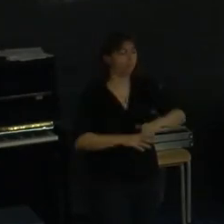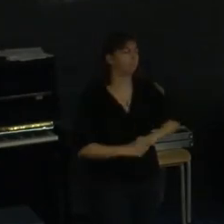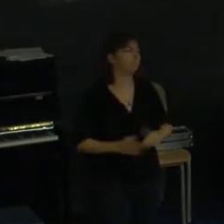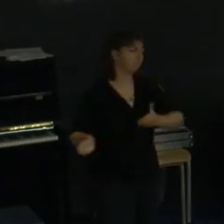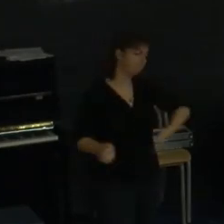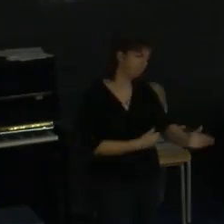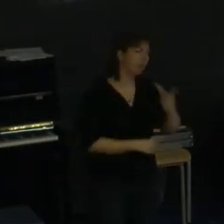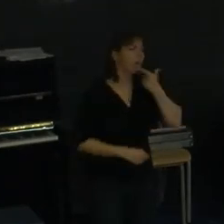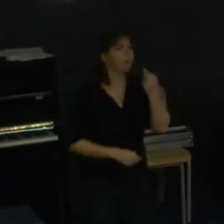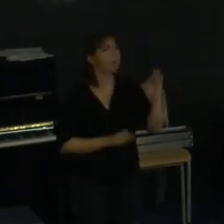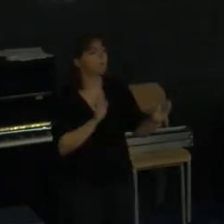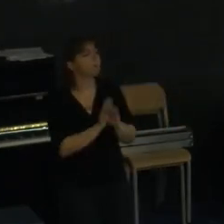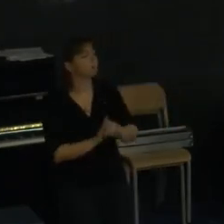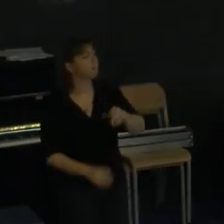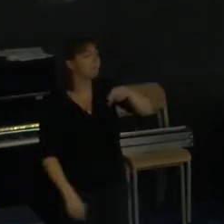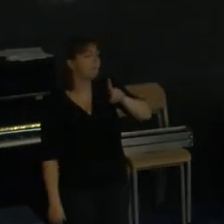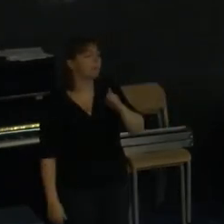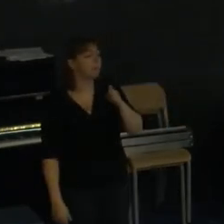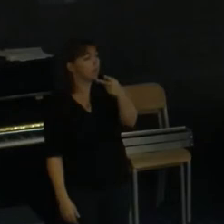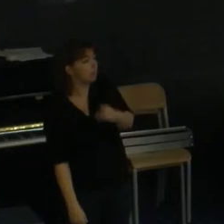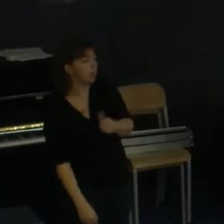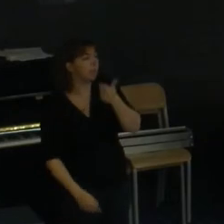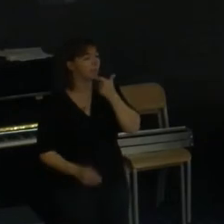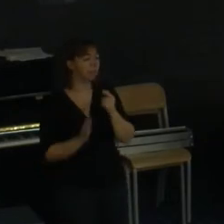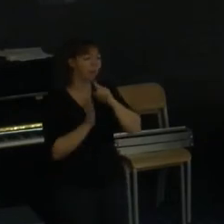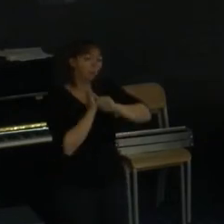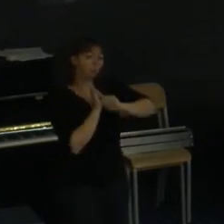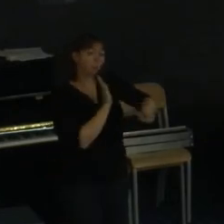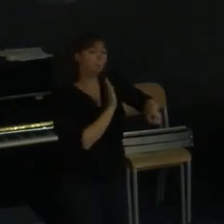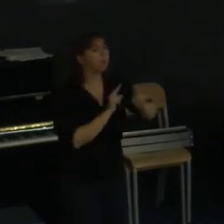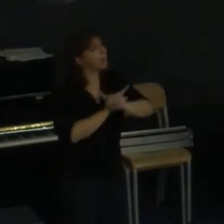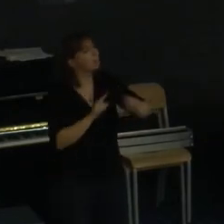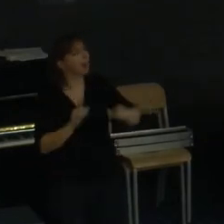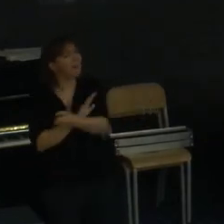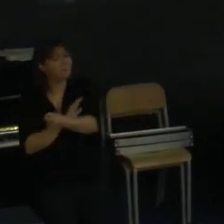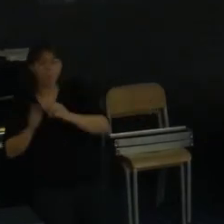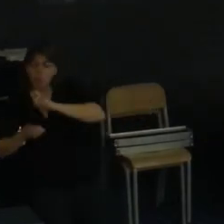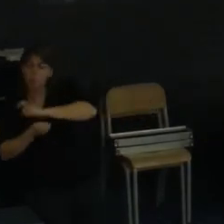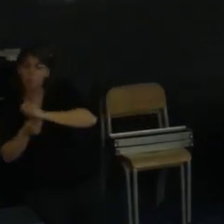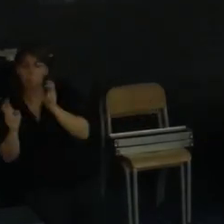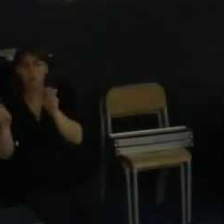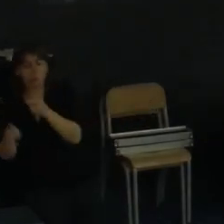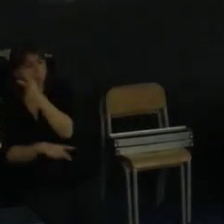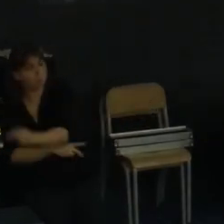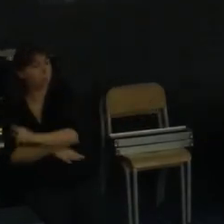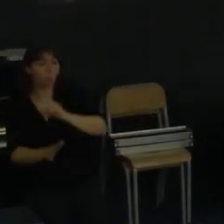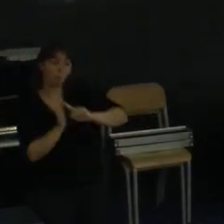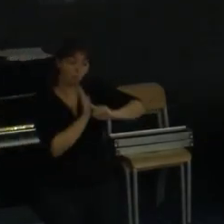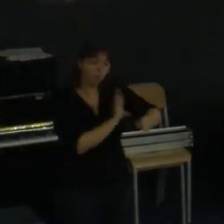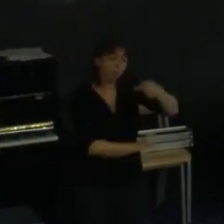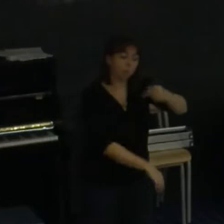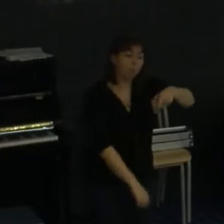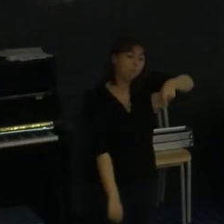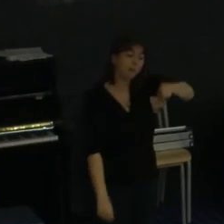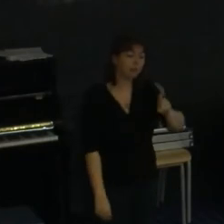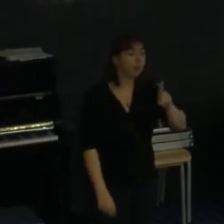de PDB, c'est de dire, voilà, je peux lui donner une commande. Pas une expression Python, mais une commande PDB. C'est-à-dire que PDB peut comprendre des